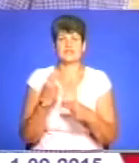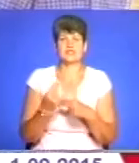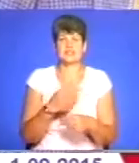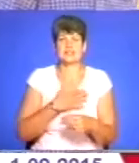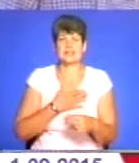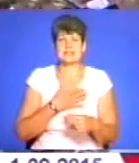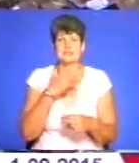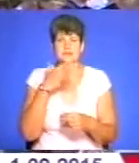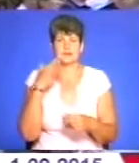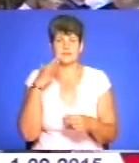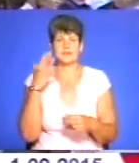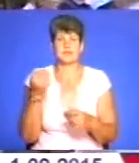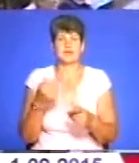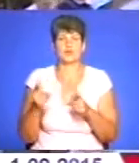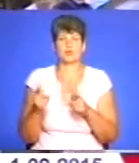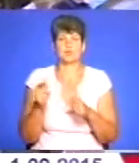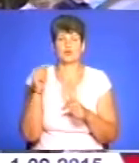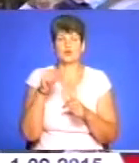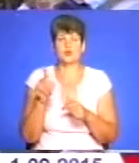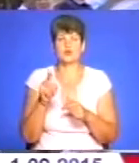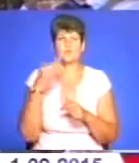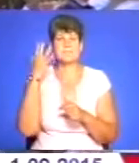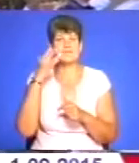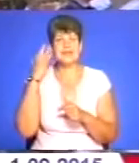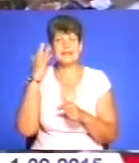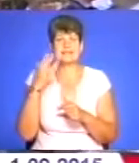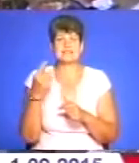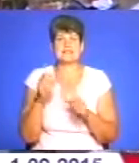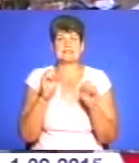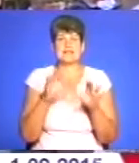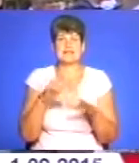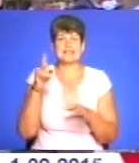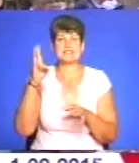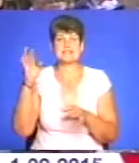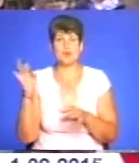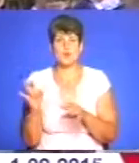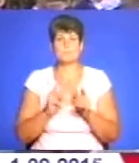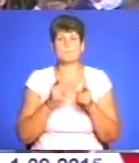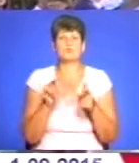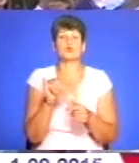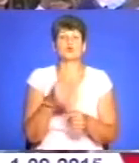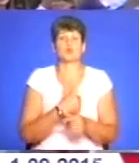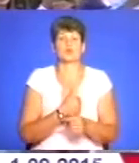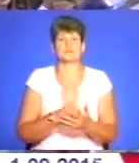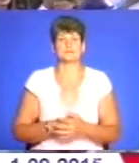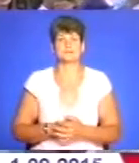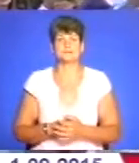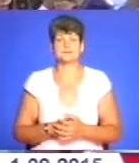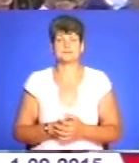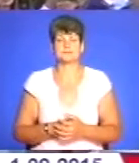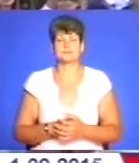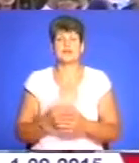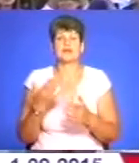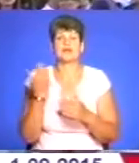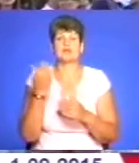по житті. Ми всі готуємося до того, що ми мріяли, підготуватися гарно, здати ЗНО і поступити, куди хотіли. А яка